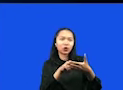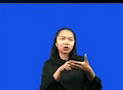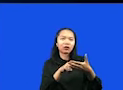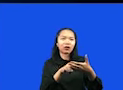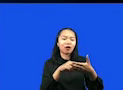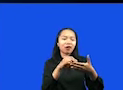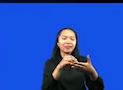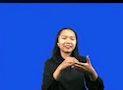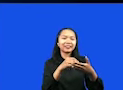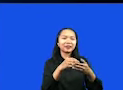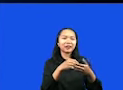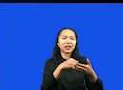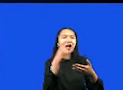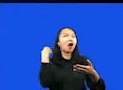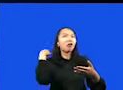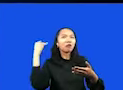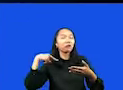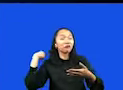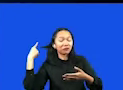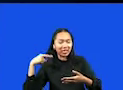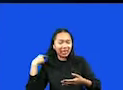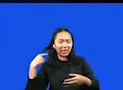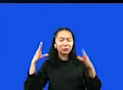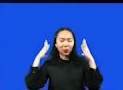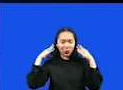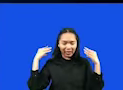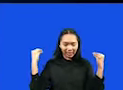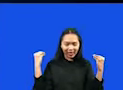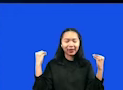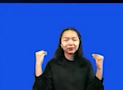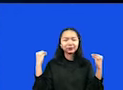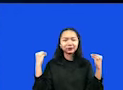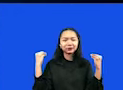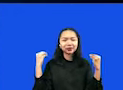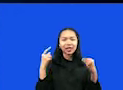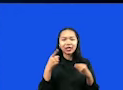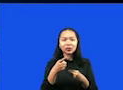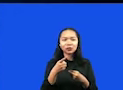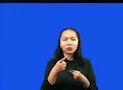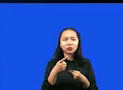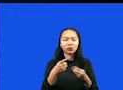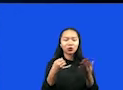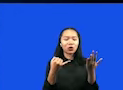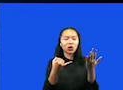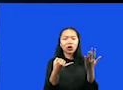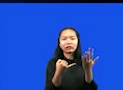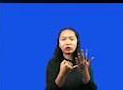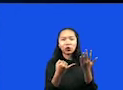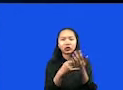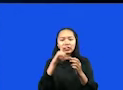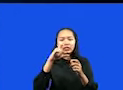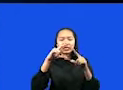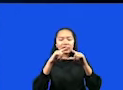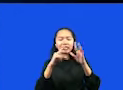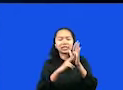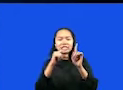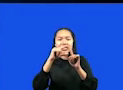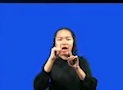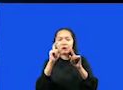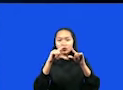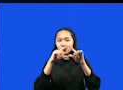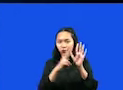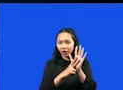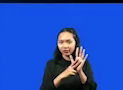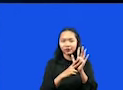selesai ini nah kayak gitu Nah itu kan kecanduan teknologi sebenarnya kita Melihatnya sebagai keprihatinan ni Paus